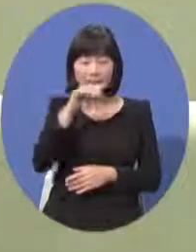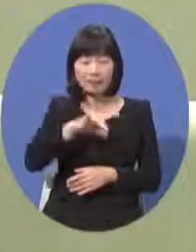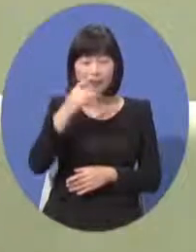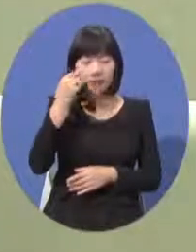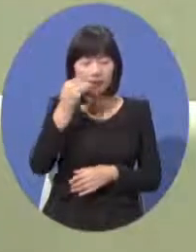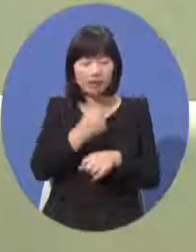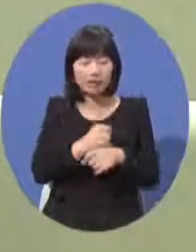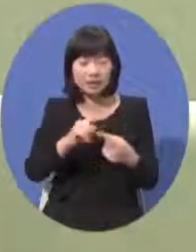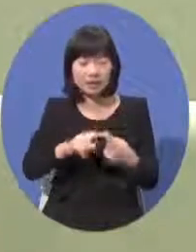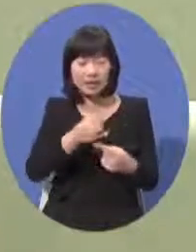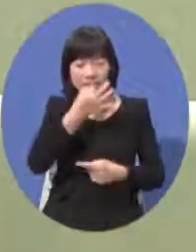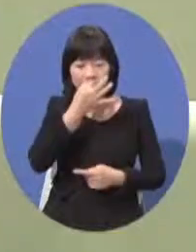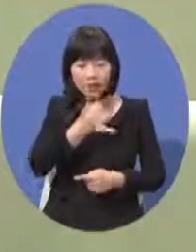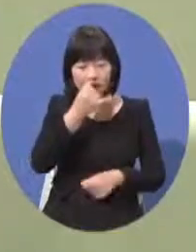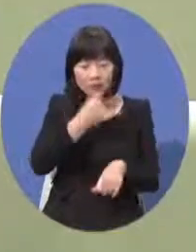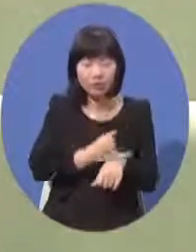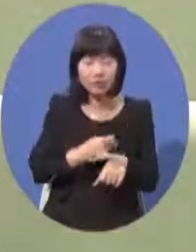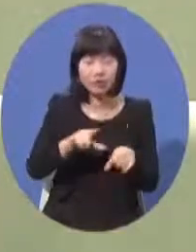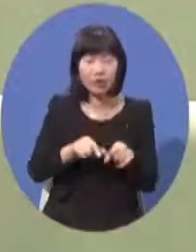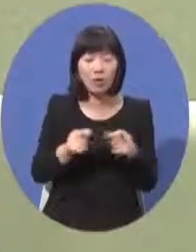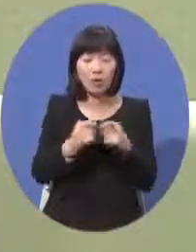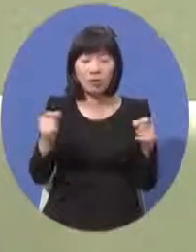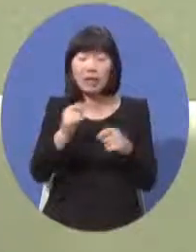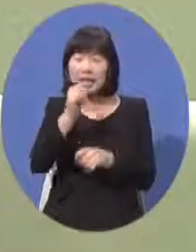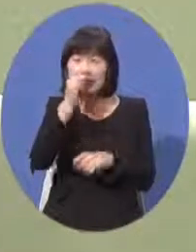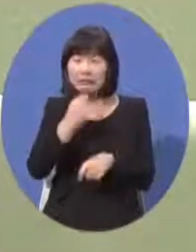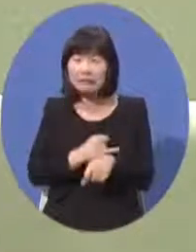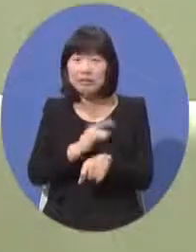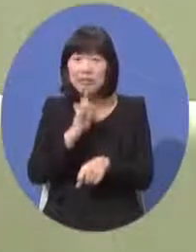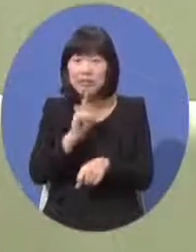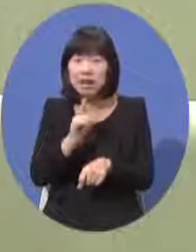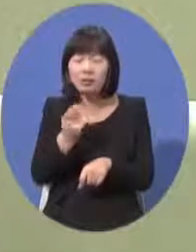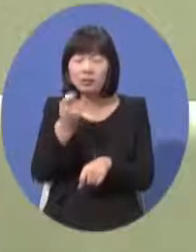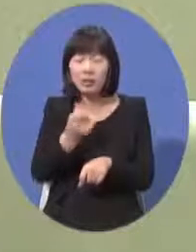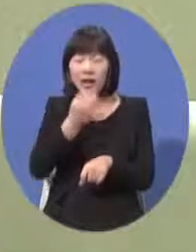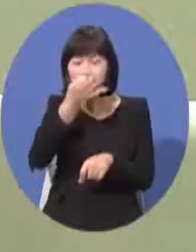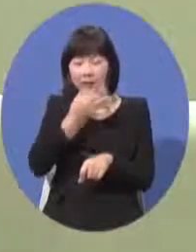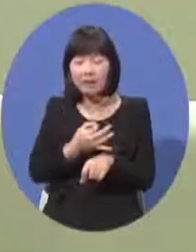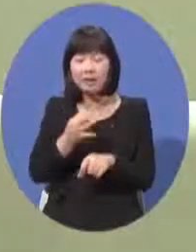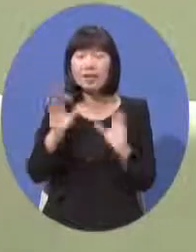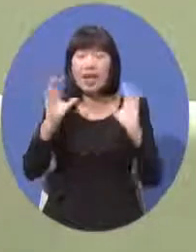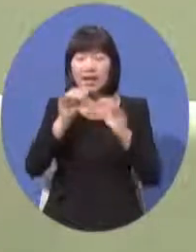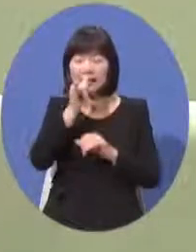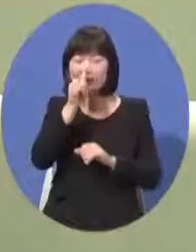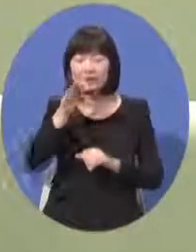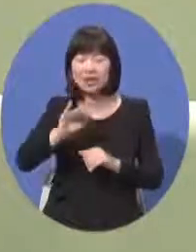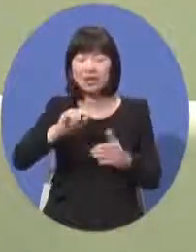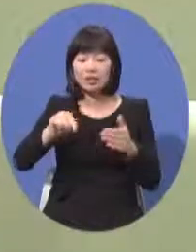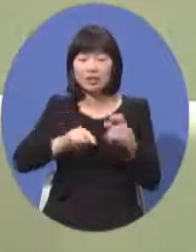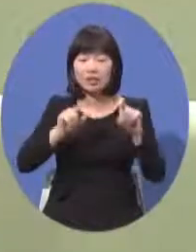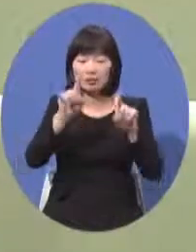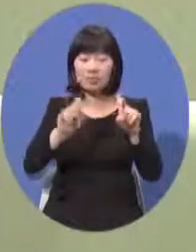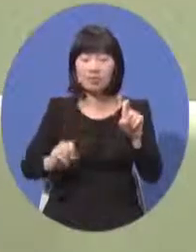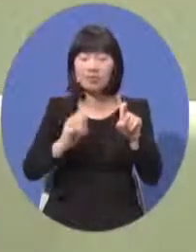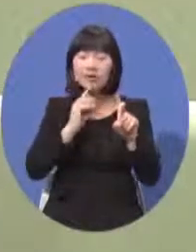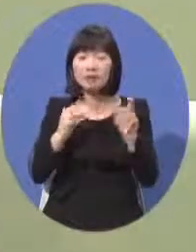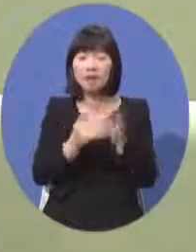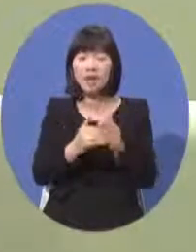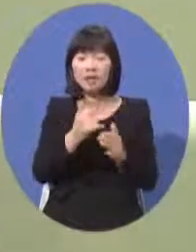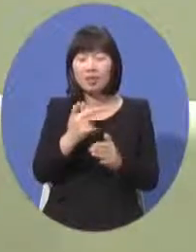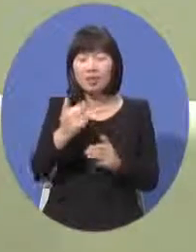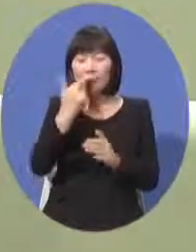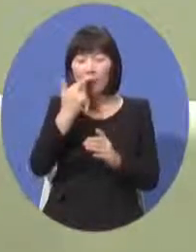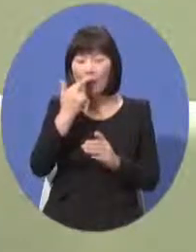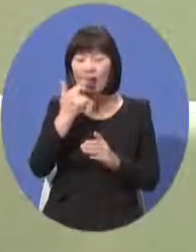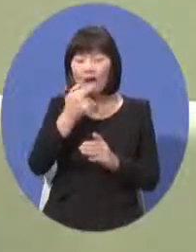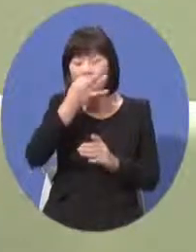게 좀 힘들고 시간이 좀 오래 걸리고 이런 아이들은 조금 힘든 아이들인데 이제 그중에 한 10% 정도가 아주 어려운